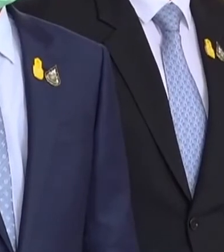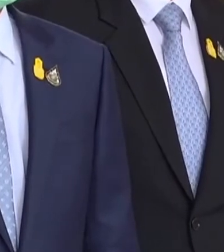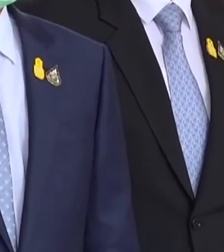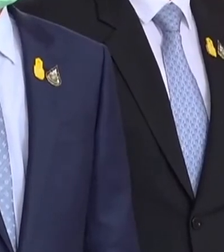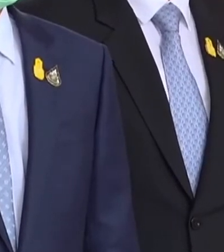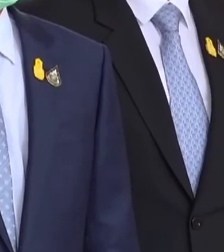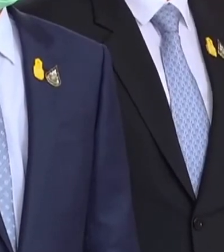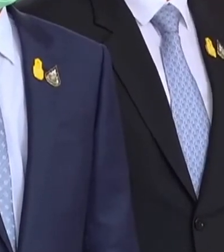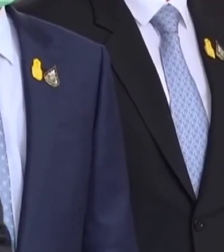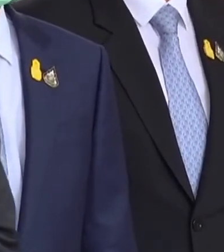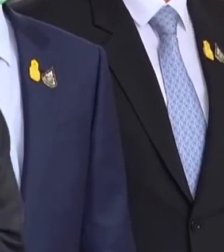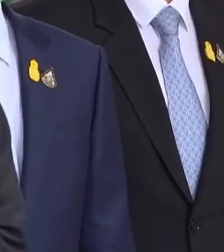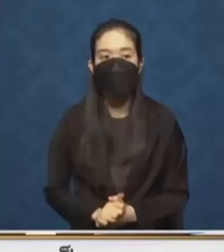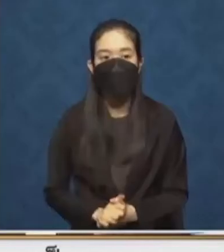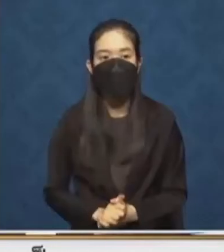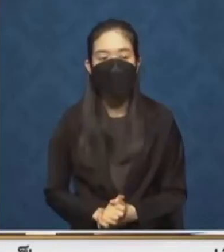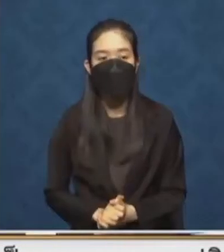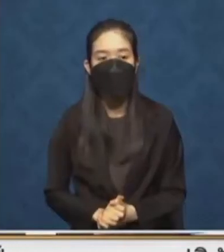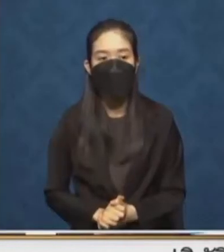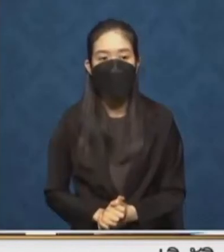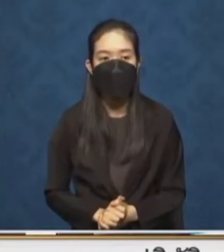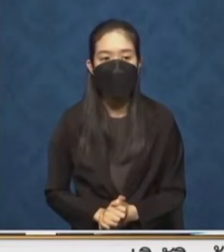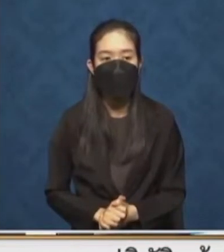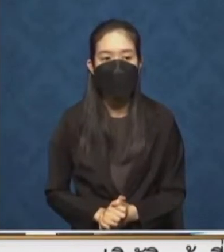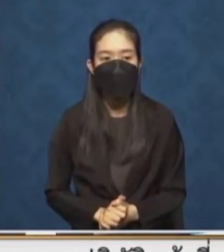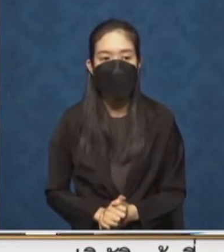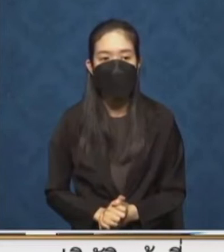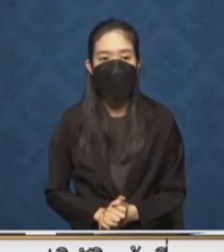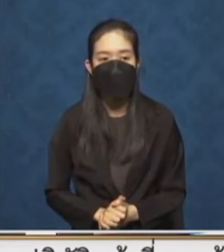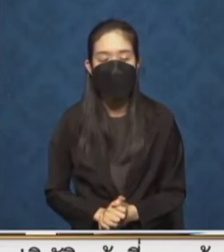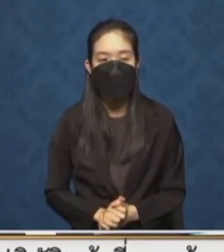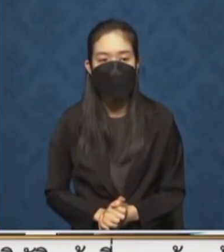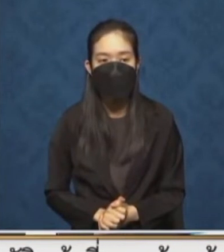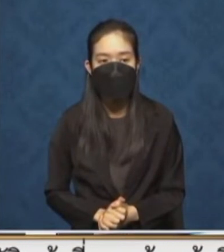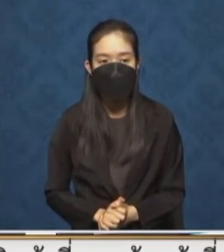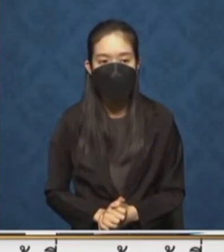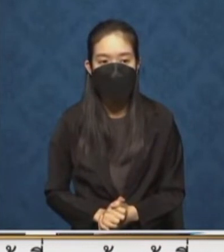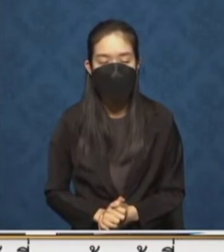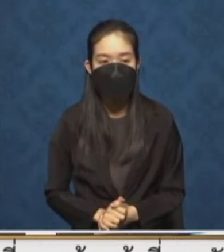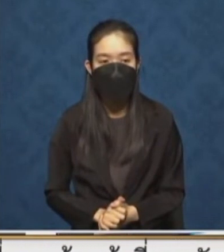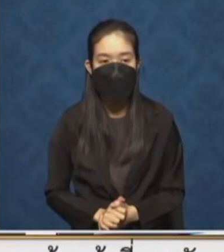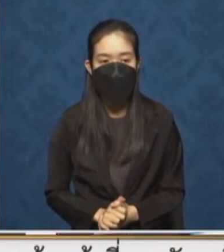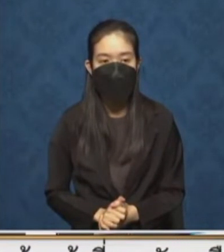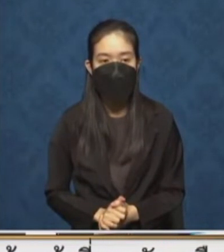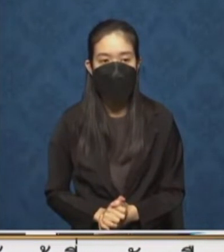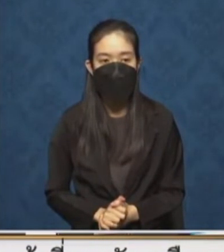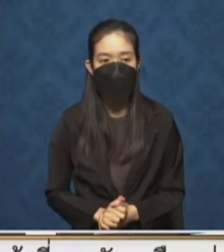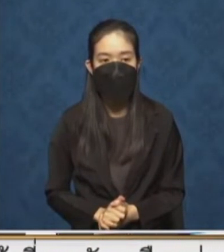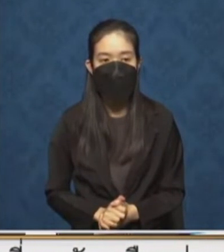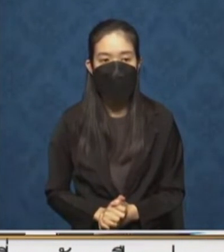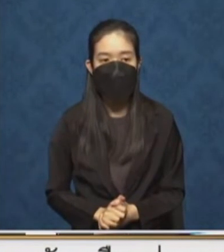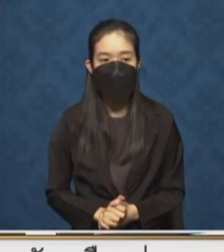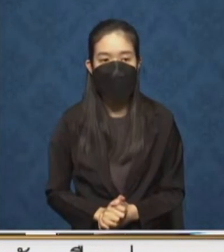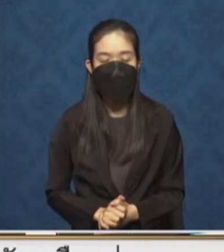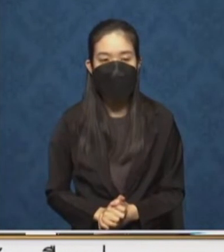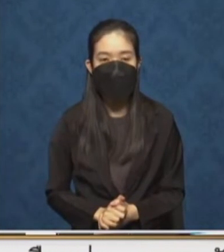นะ หลังจากนี้จะได้เห็นสภาล่มอีกกี่ครั้งแล้วผู้แทนราษฎรกว่า400คนที่เป็นความ